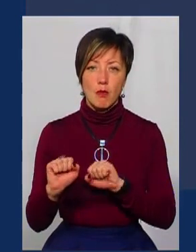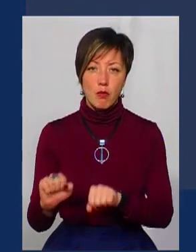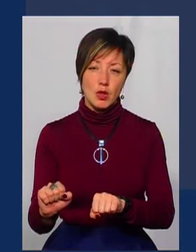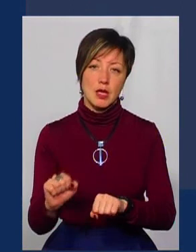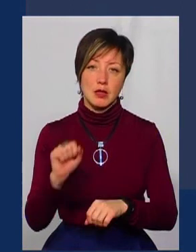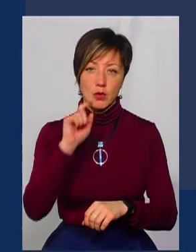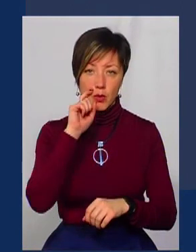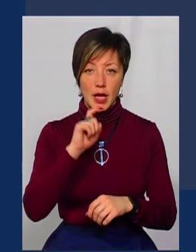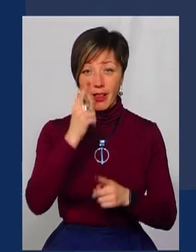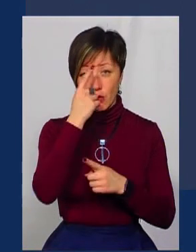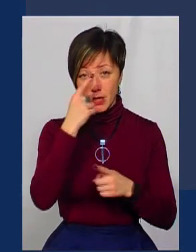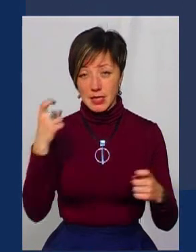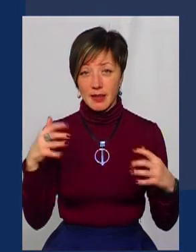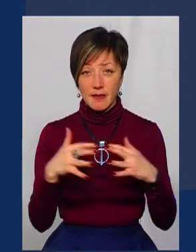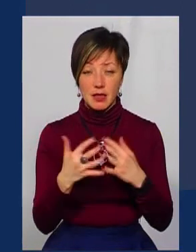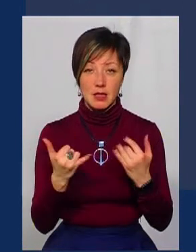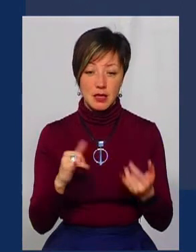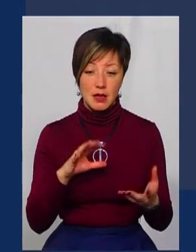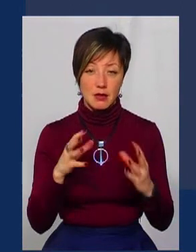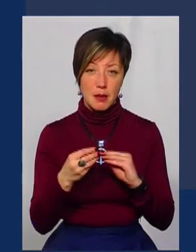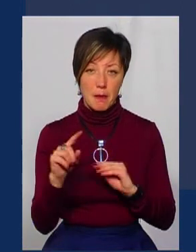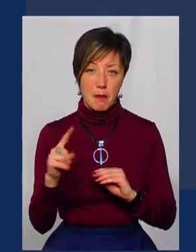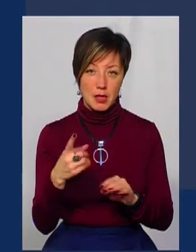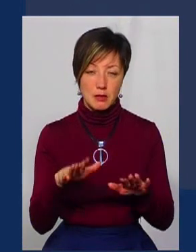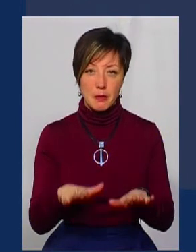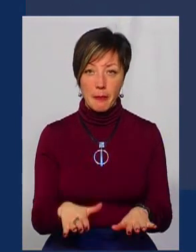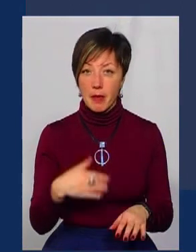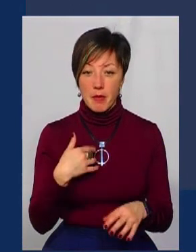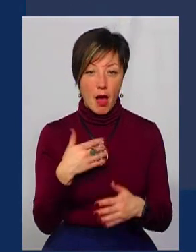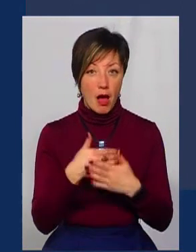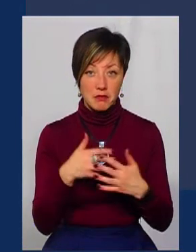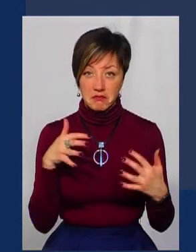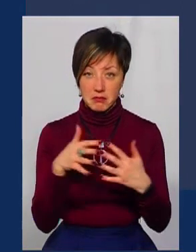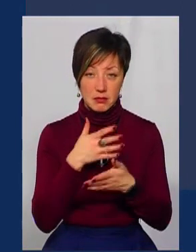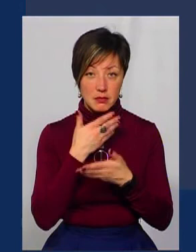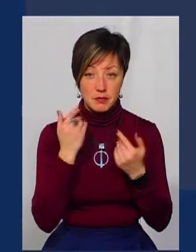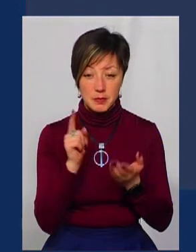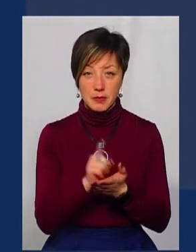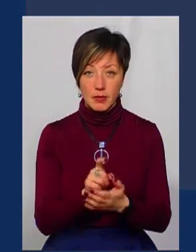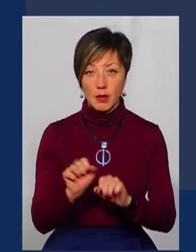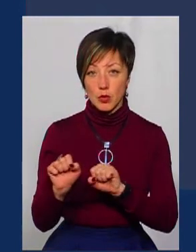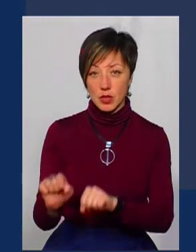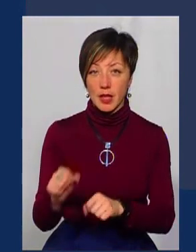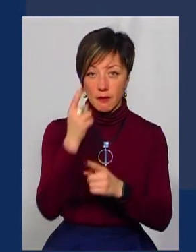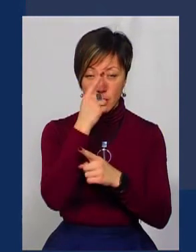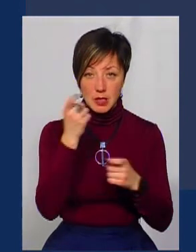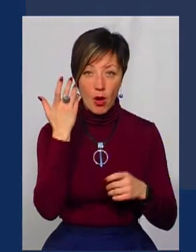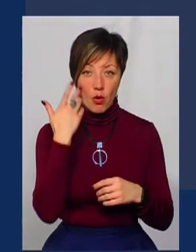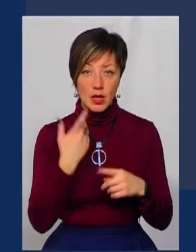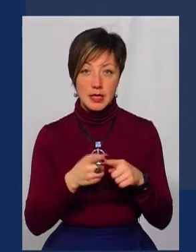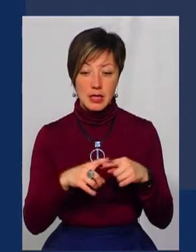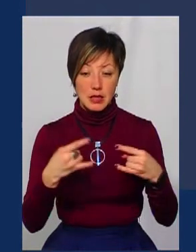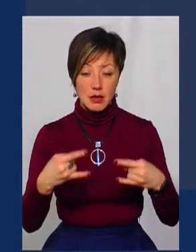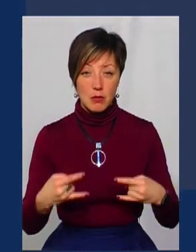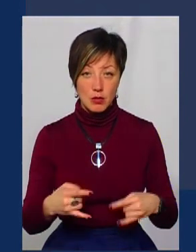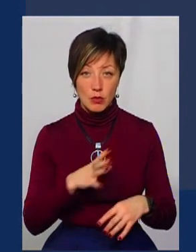Тож інформаційні війни, вони зараз виходять на перший план. Ми не ведемо активних бойових дій, ми повинні протистояти інформаційно. А коли це телебачення,